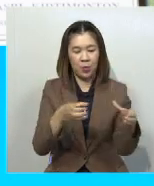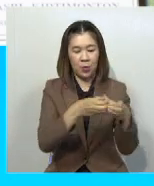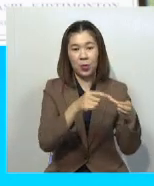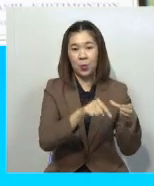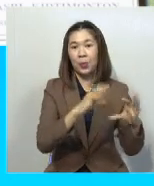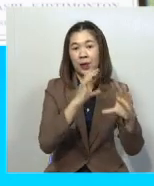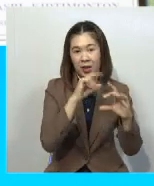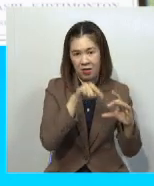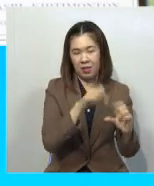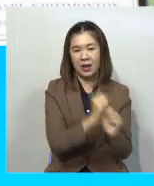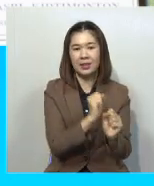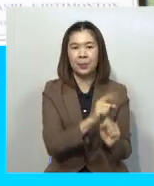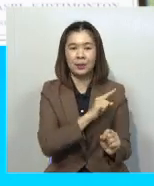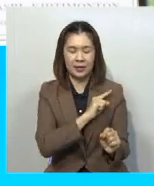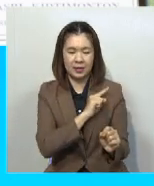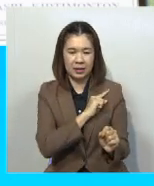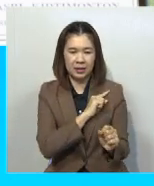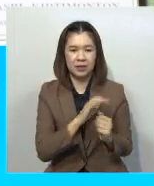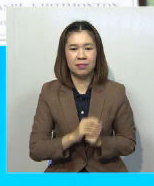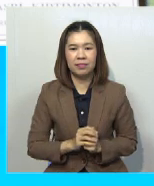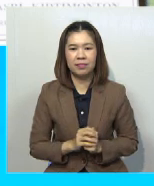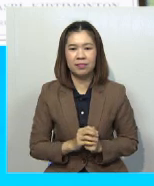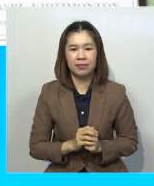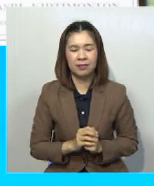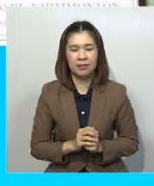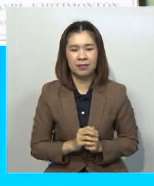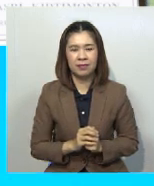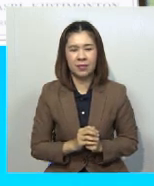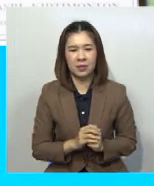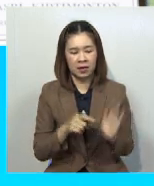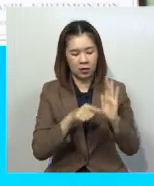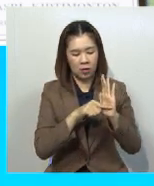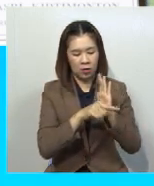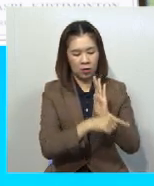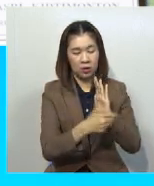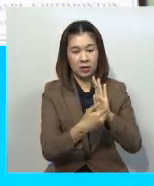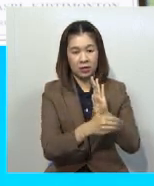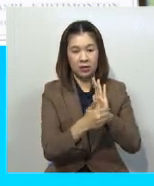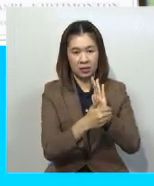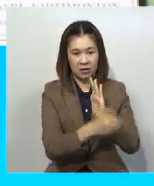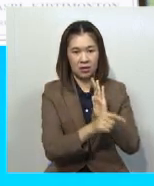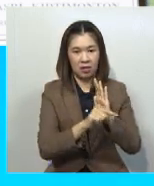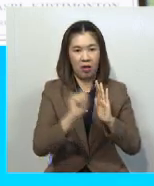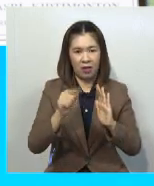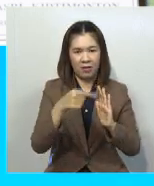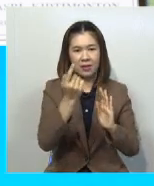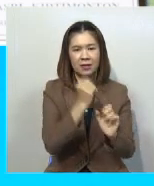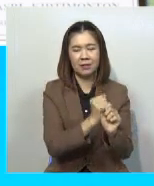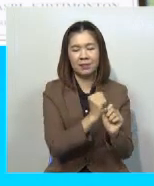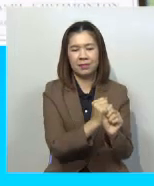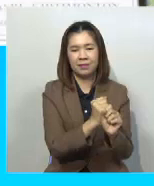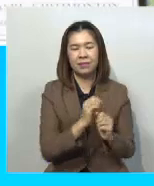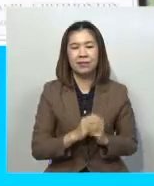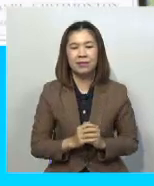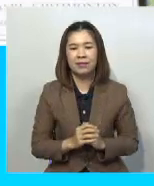ที่จะดำเนินการเพราะว่าเราต้องไปตั้งต้นทางทิศตะวันออกของกรุงเทพมหานครถ้าเป็นลมตะวันออกนะครับ ค่ะ เพ